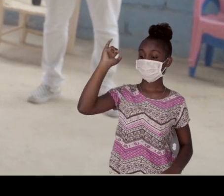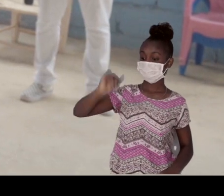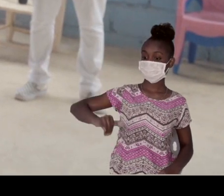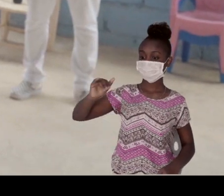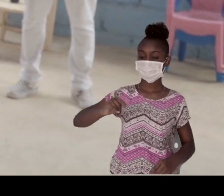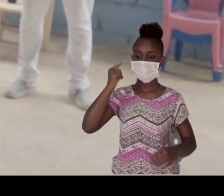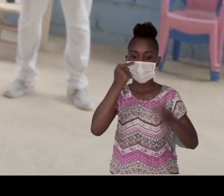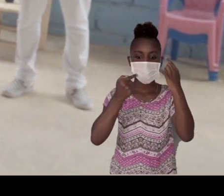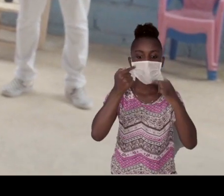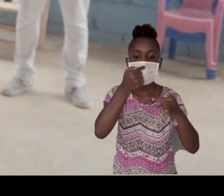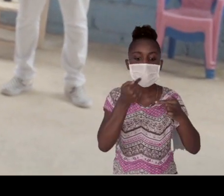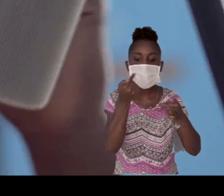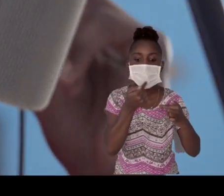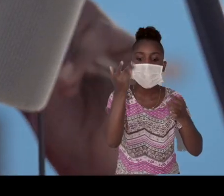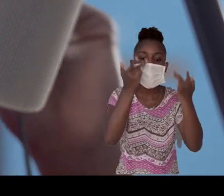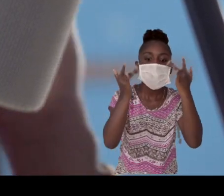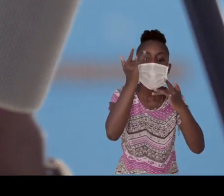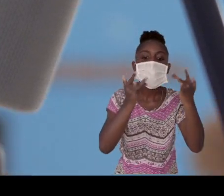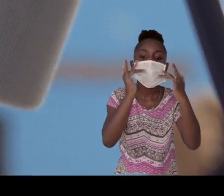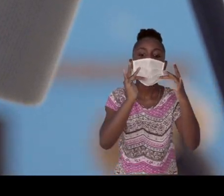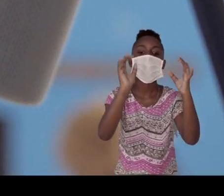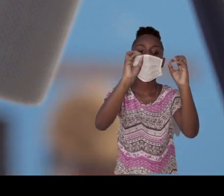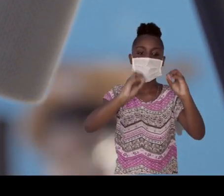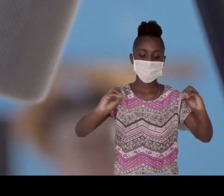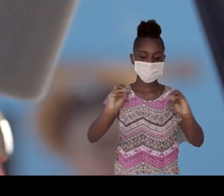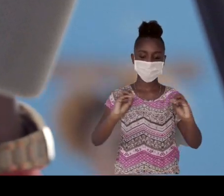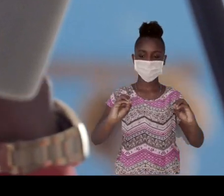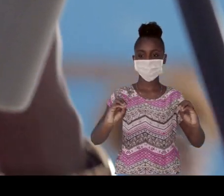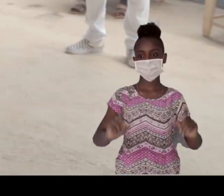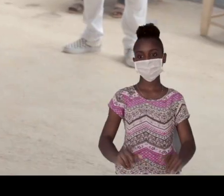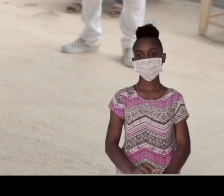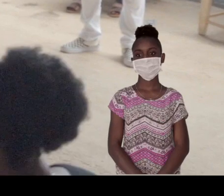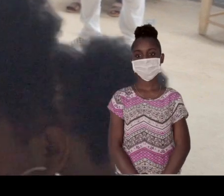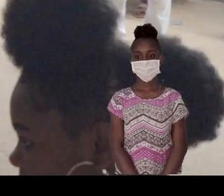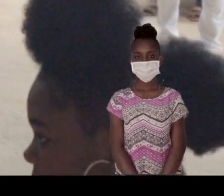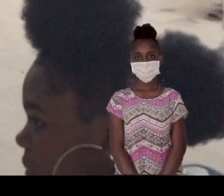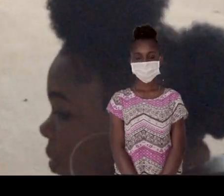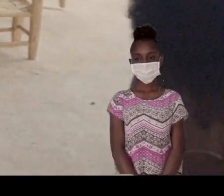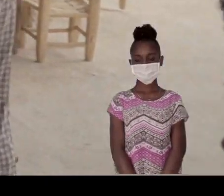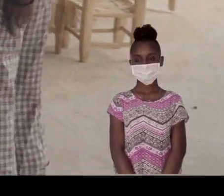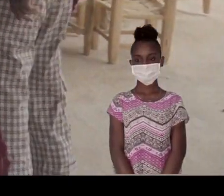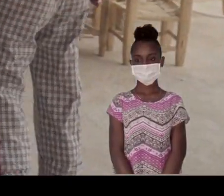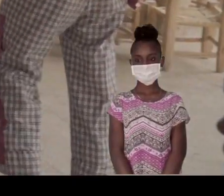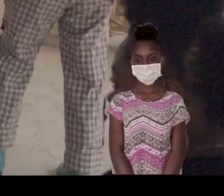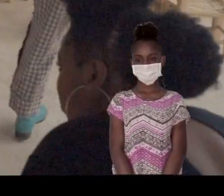main bouche nous, pas main genou, pour n'éviter quoi qu'on a.